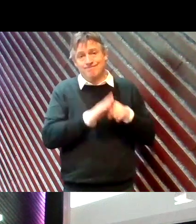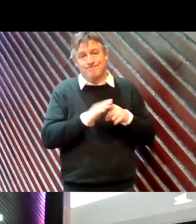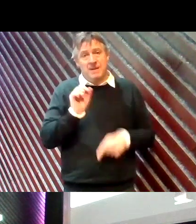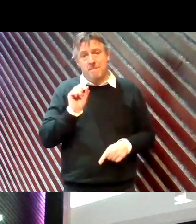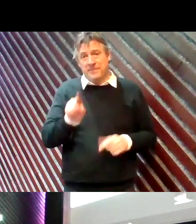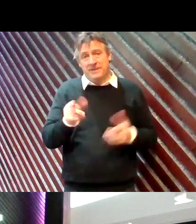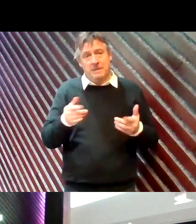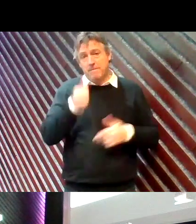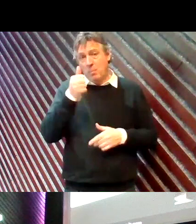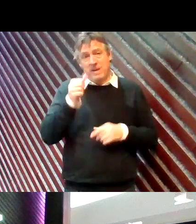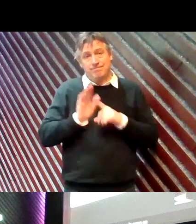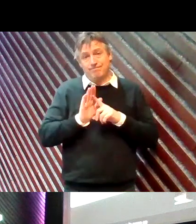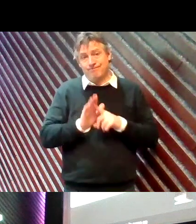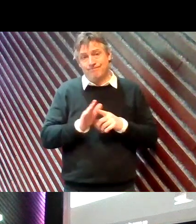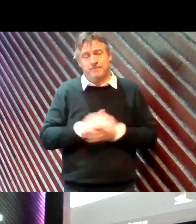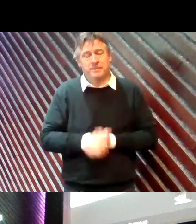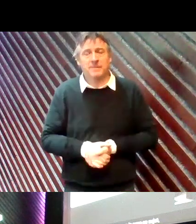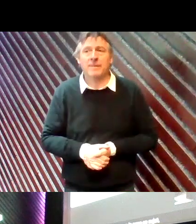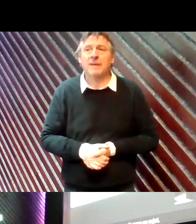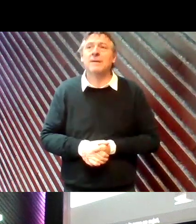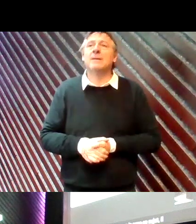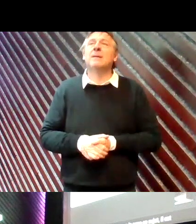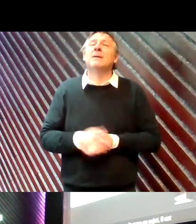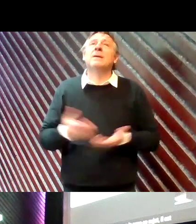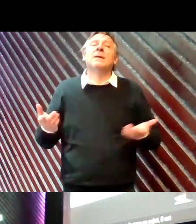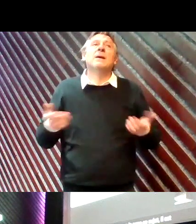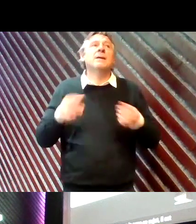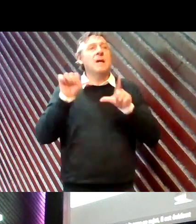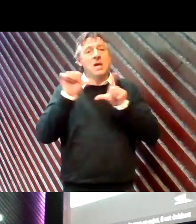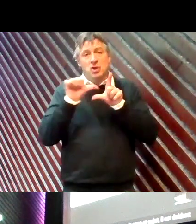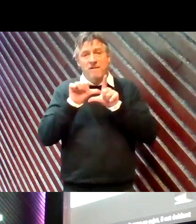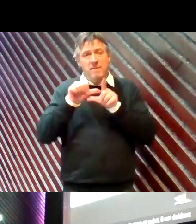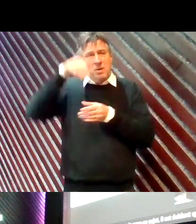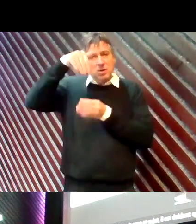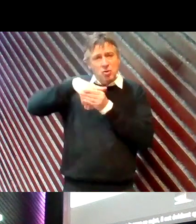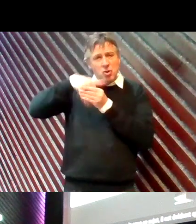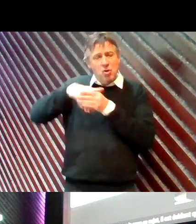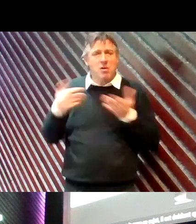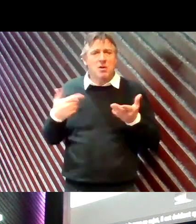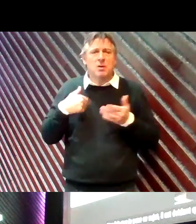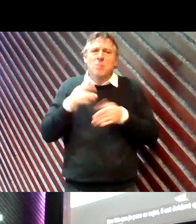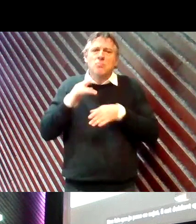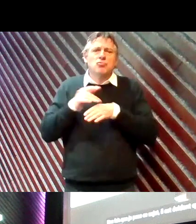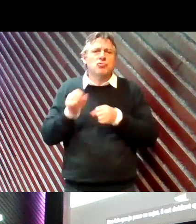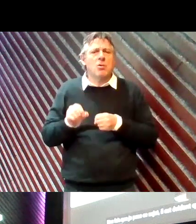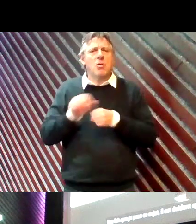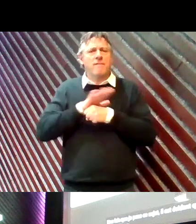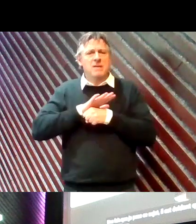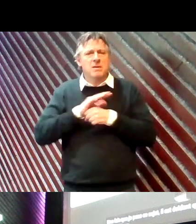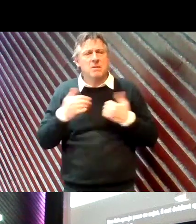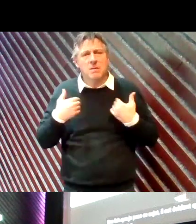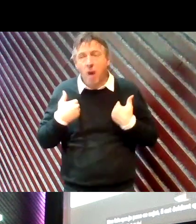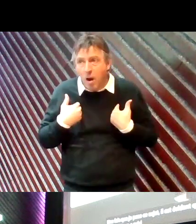ce sujet, il est bien évident qu'à la GEPHIP, on a subi, comme tout le monde, je dirais, cette période du COVID où nous avons été